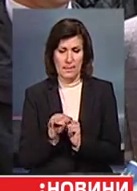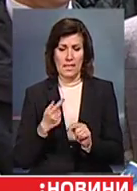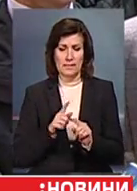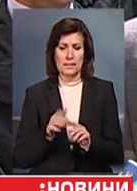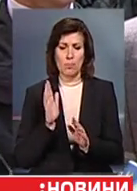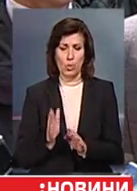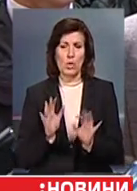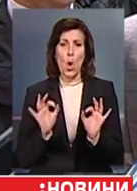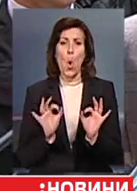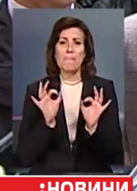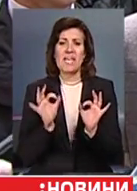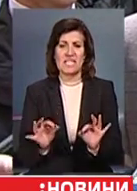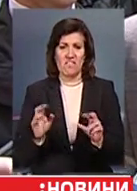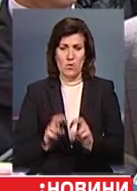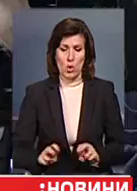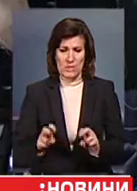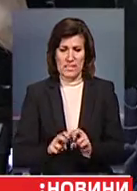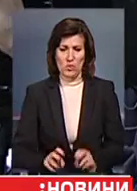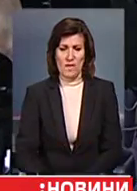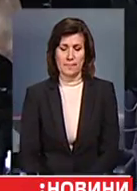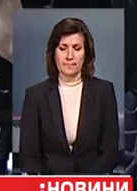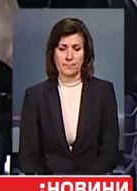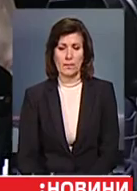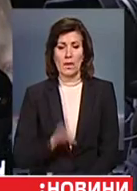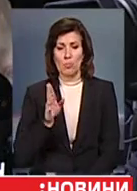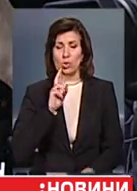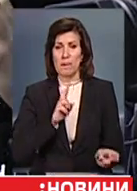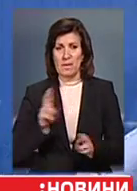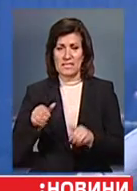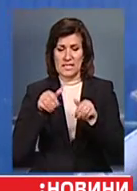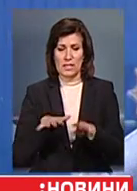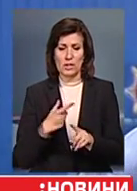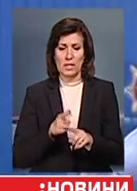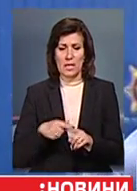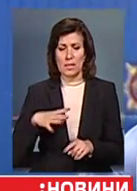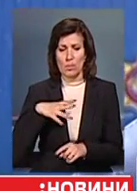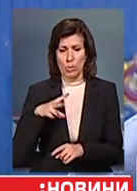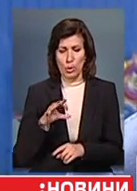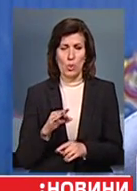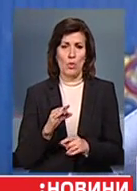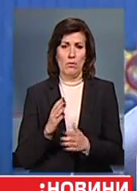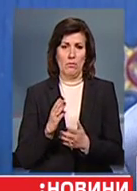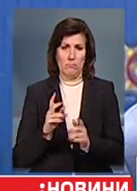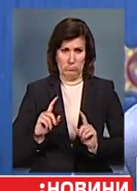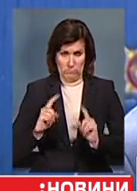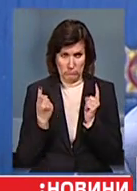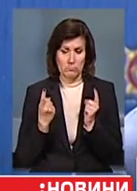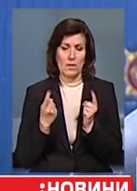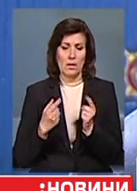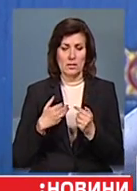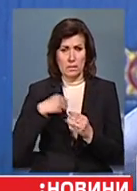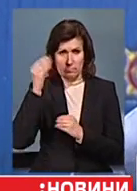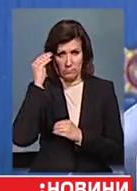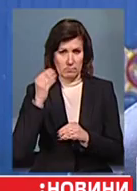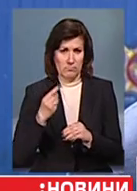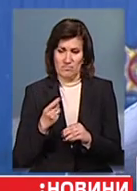буде об'єктивно розслідувано і ми дійдемо до істини. Буде апеляція на те рішення, яке було тримання під вартою, з нашої точки